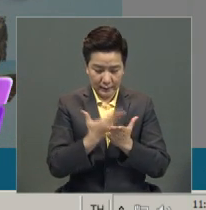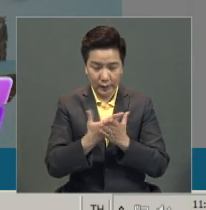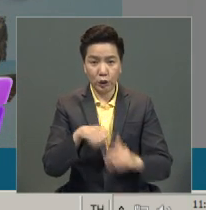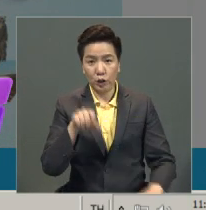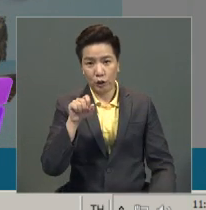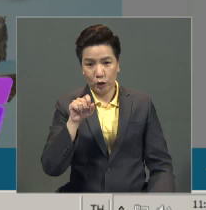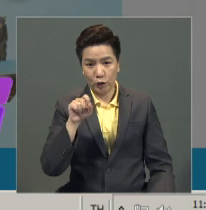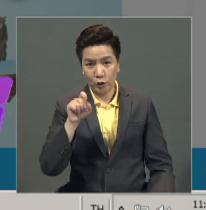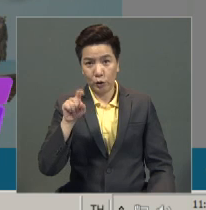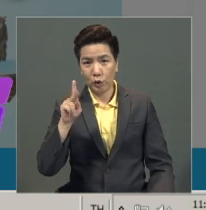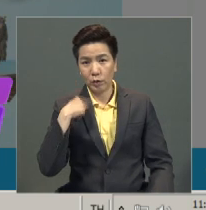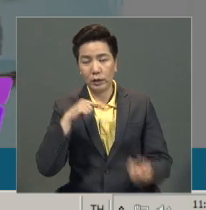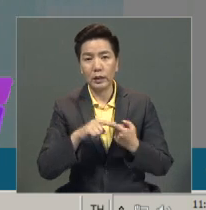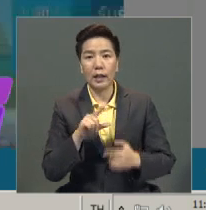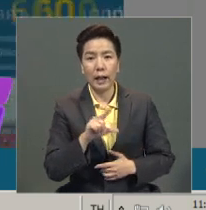แสนคนนะครับท่านวุ้นในการสำนักงานเศรษฐกิจการคลังหรือว่าสศค.